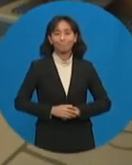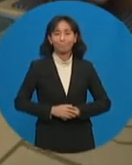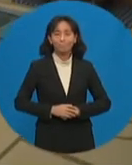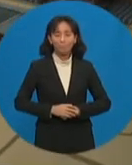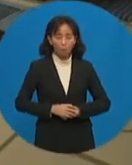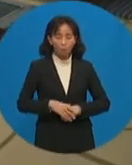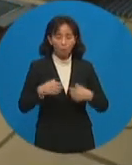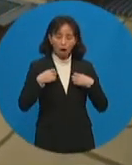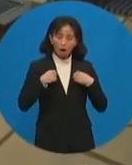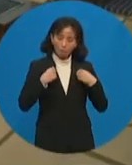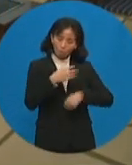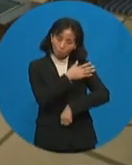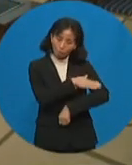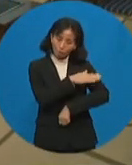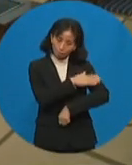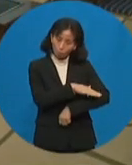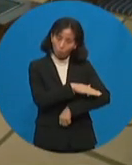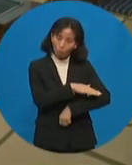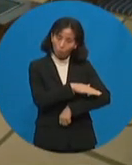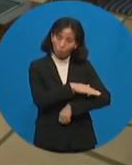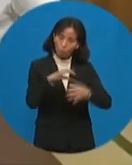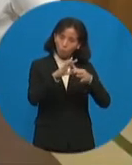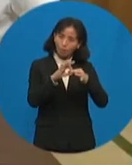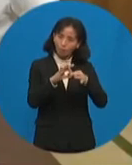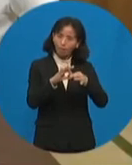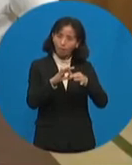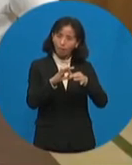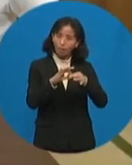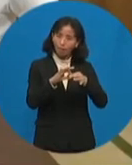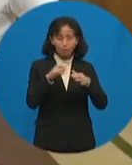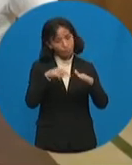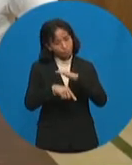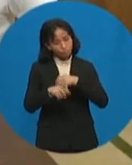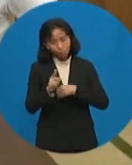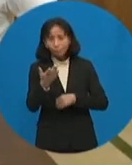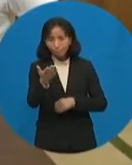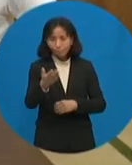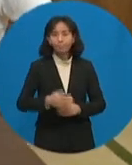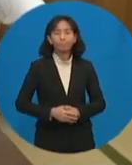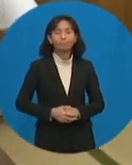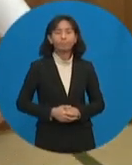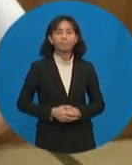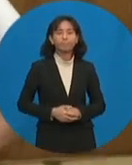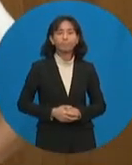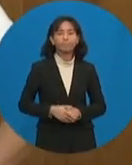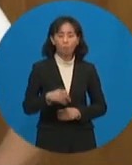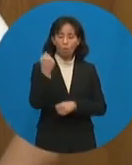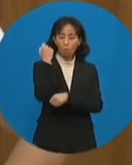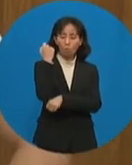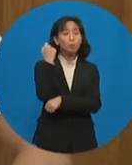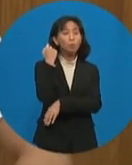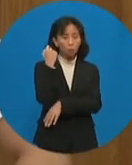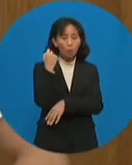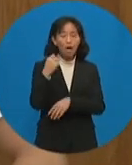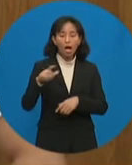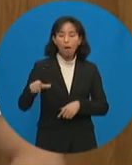パレルブランドがプロデュースをしているっていうことだったんですが、はい、具体的にはどのようにプロデュースされているんですか。 もともとここはゆきというもんじゃ